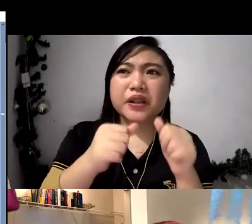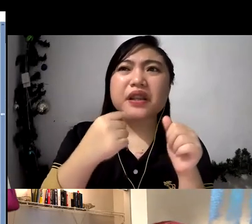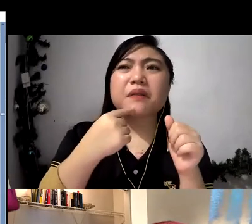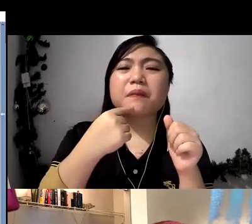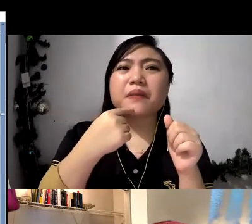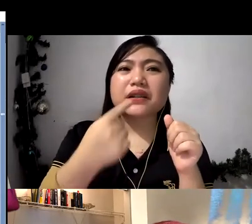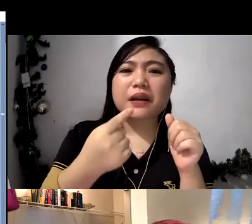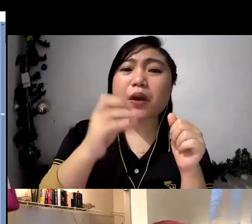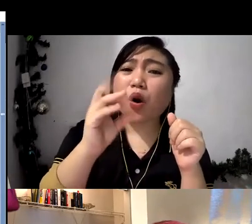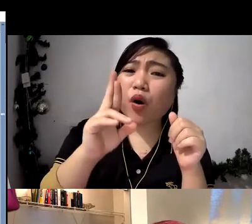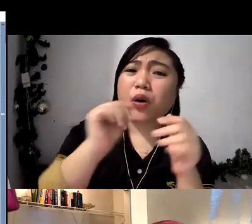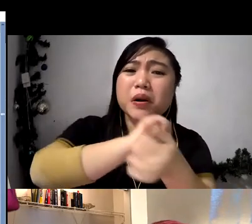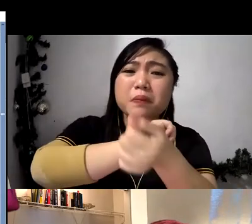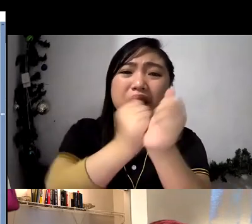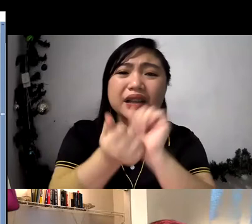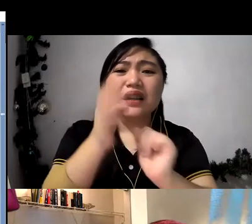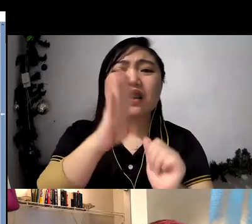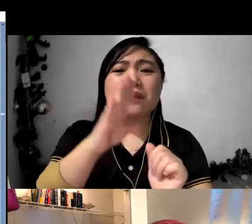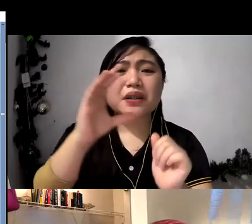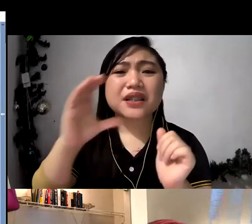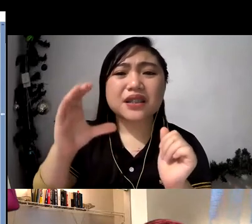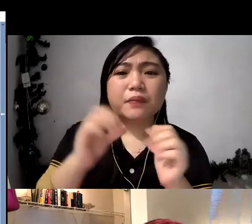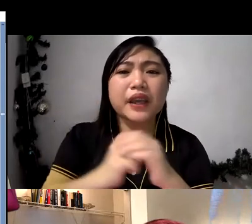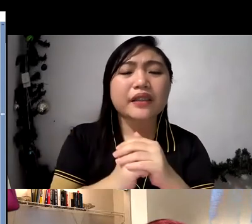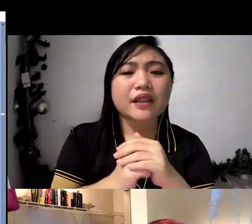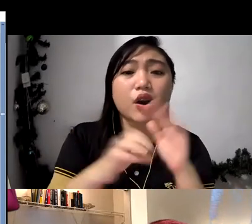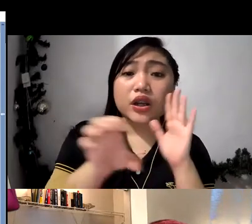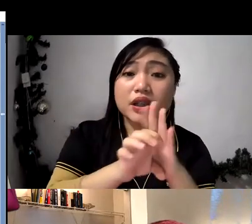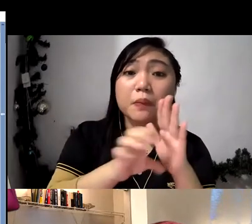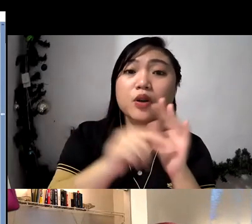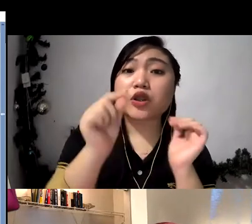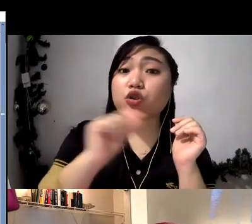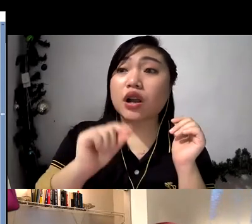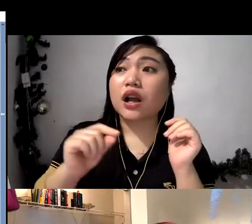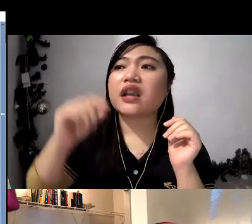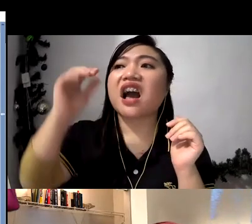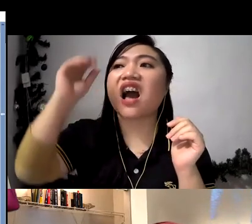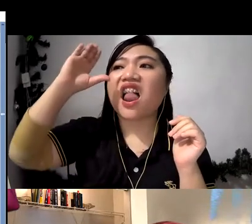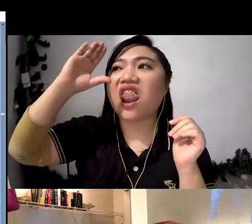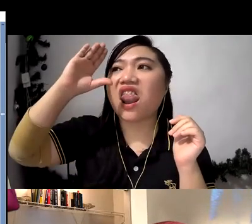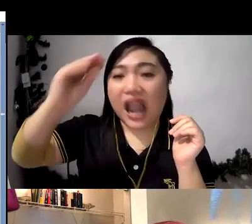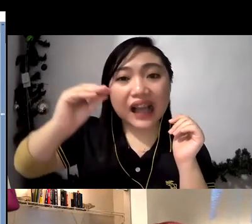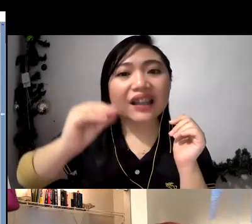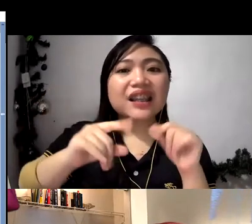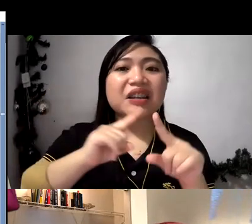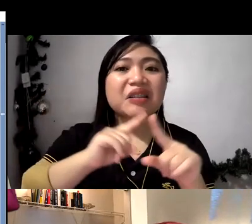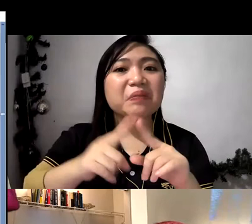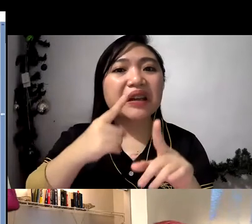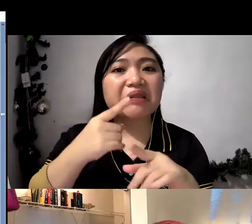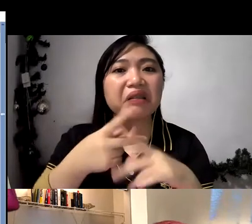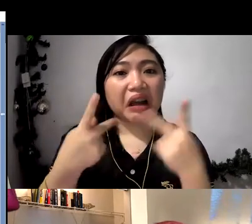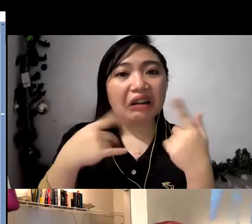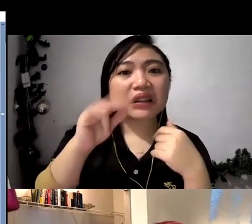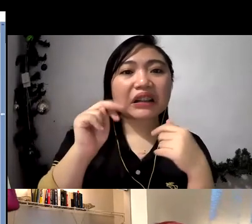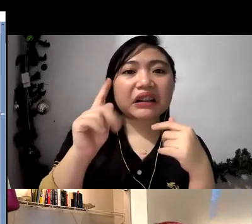kanyang birth certificate. I-correct niya, for example, na ilagay sa kanya na siya ay lalaki, no. Pero siya ay intersex, no, at